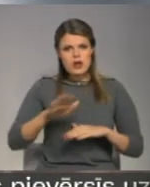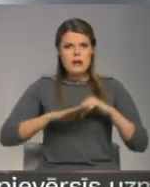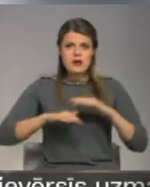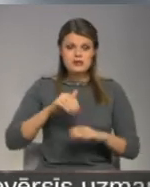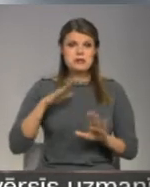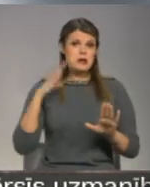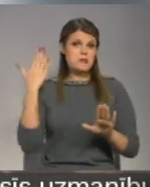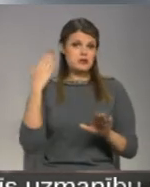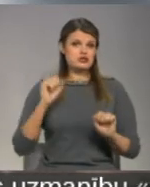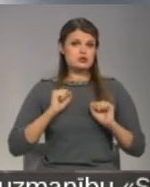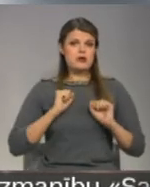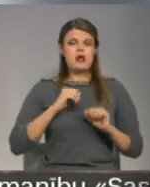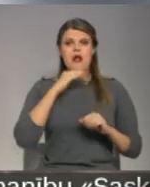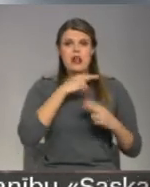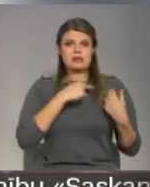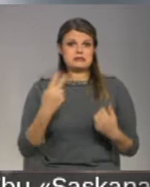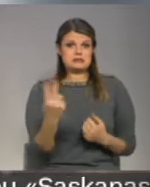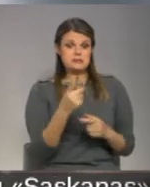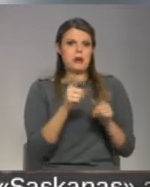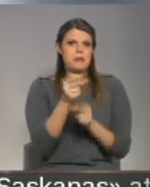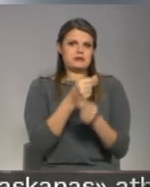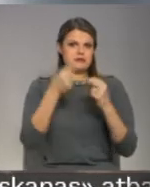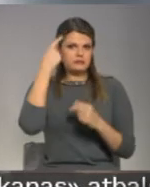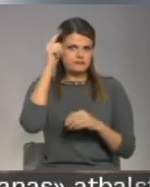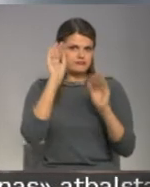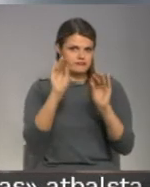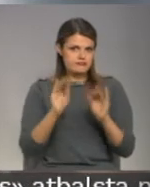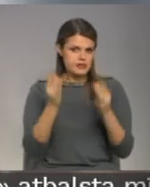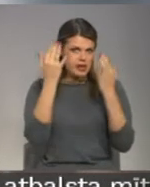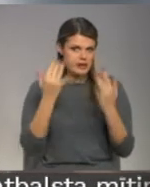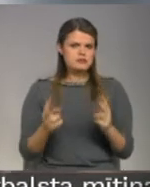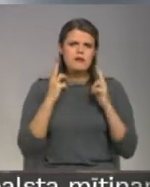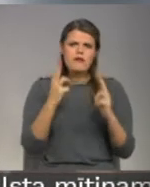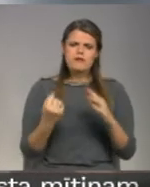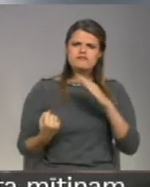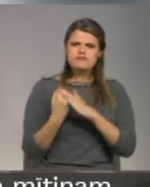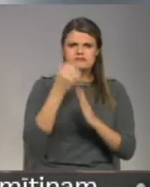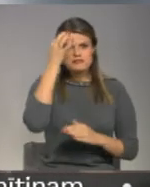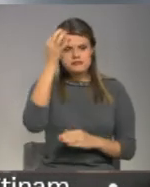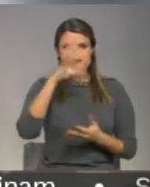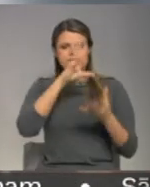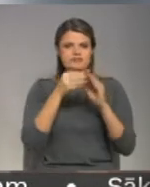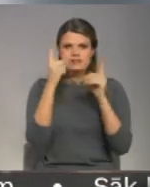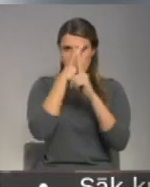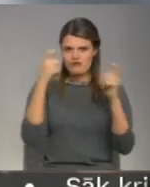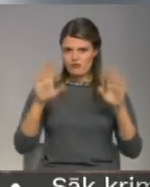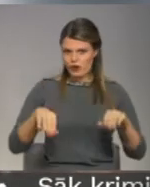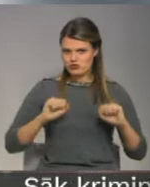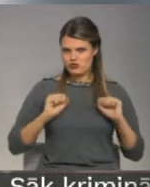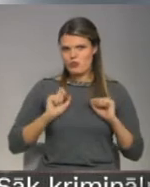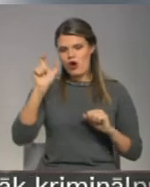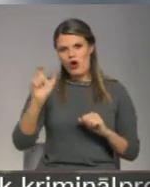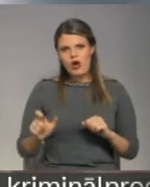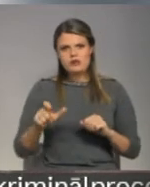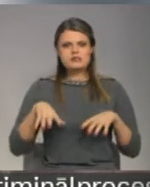biedri, sporta entuziasti un nu jau arī biznesa partneri izstrādājuši risinājumu, kā ar maksimālu precizitāti apkopot datus par